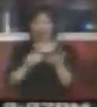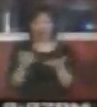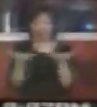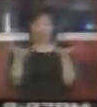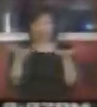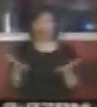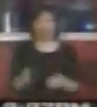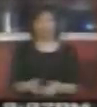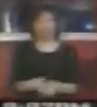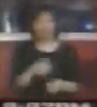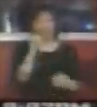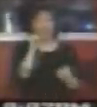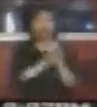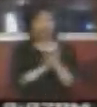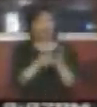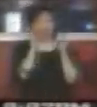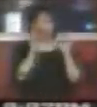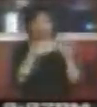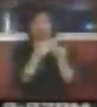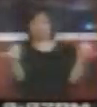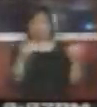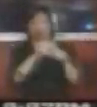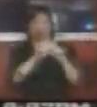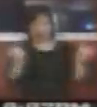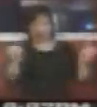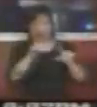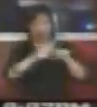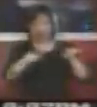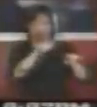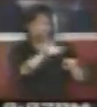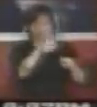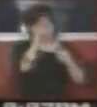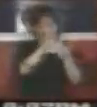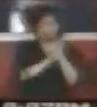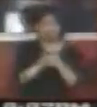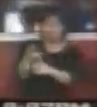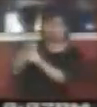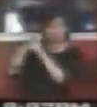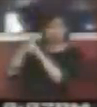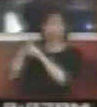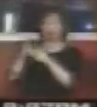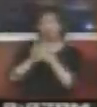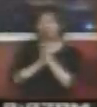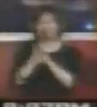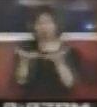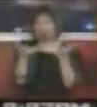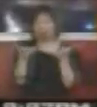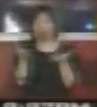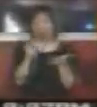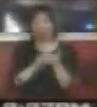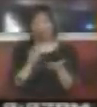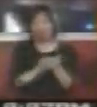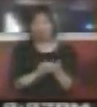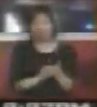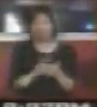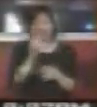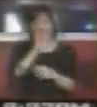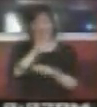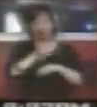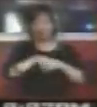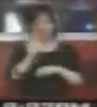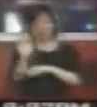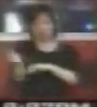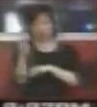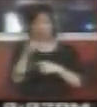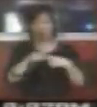Mabilis na kinordo ng Caloocan PNP ang bahagi nito ng Phase 2 Barangay Bagong Silang Caloocan City pasada 7 ng umaga kanina.